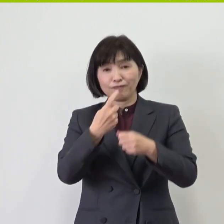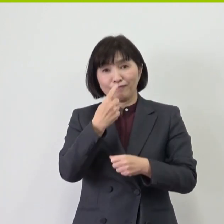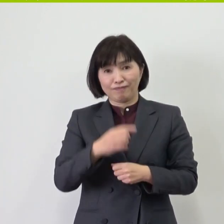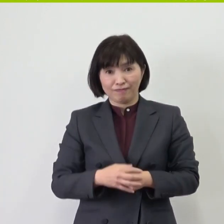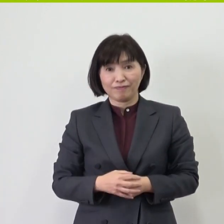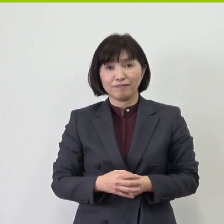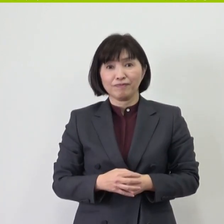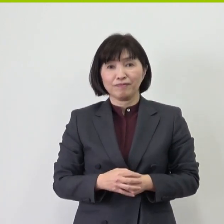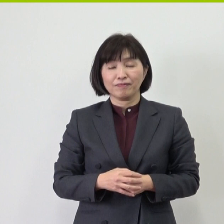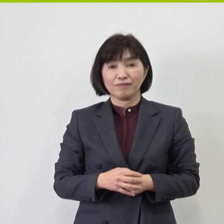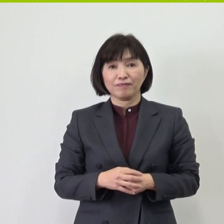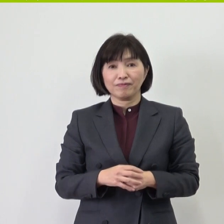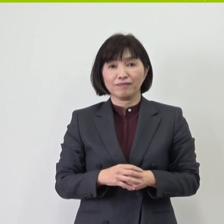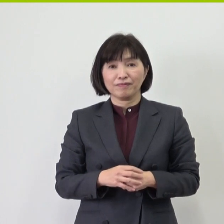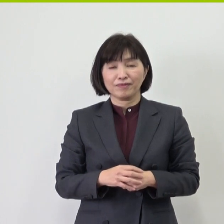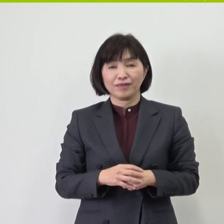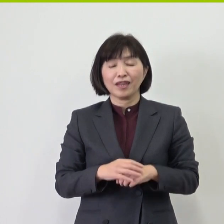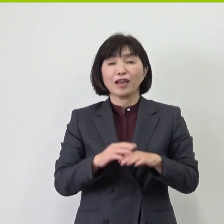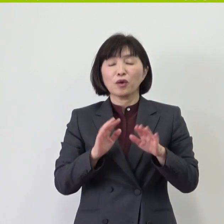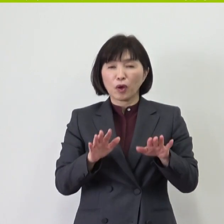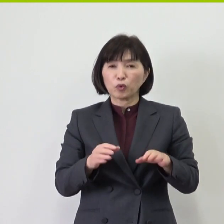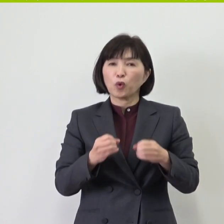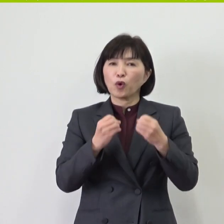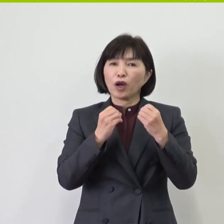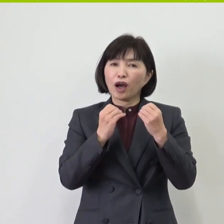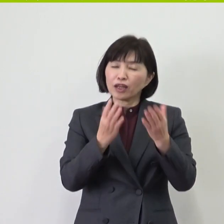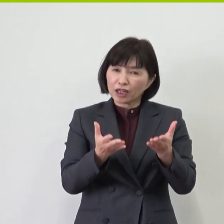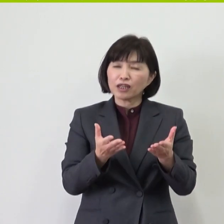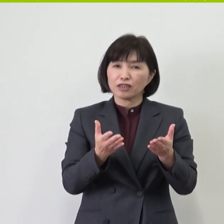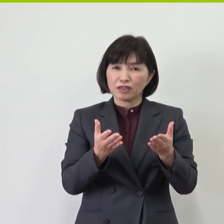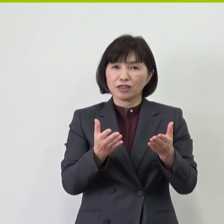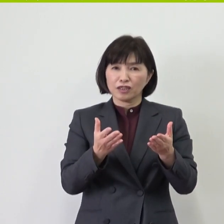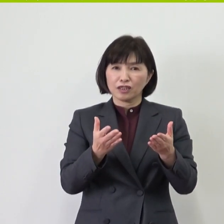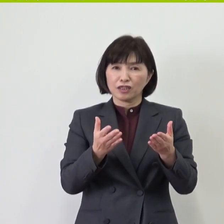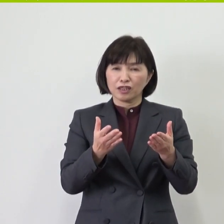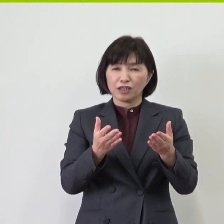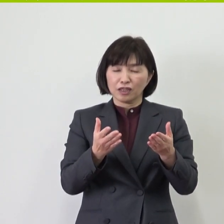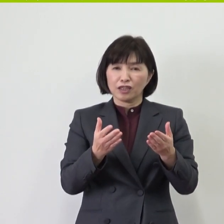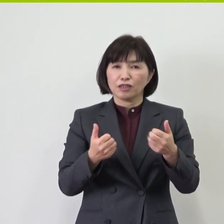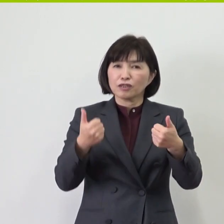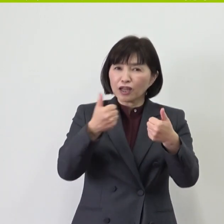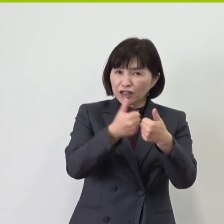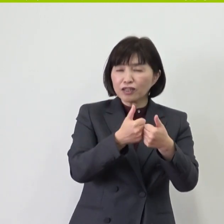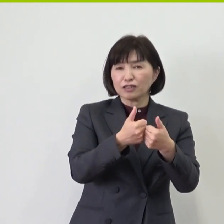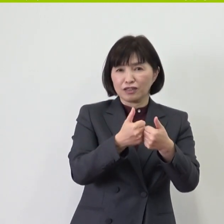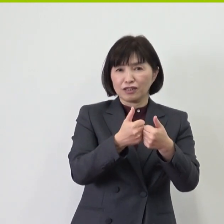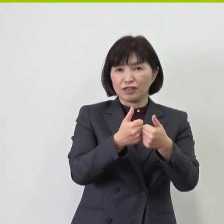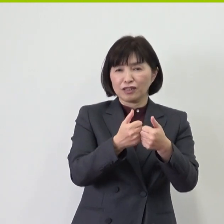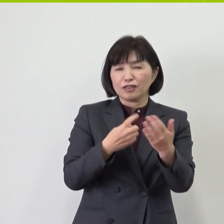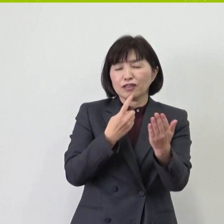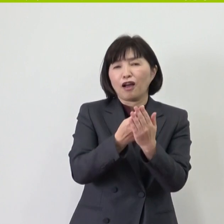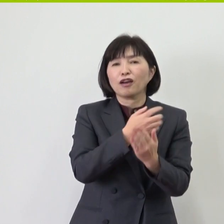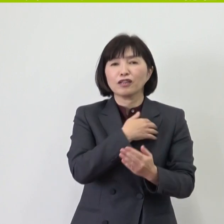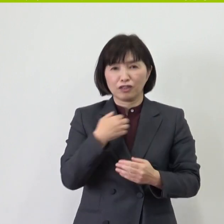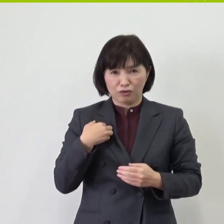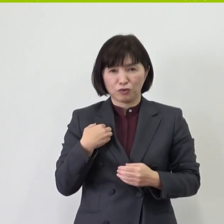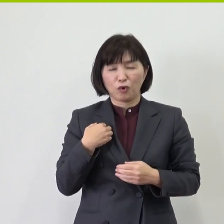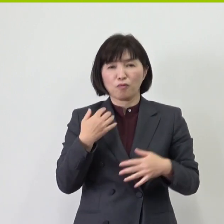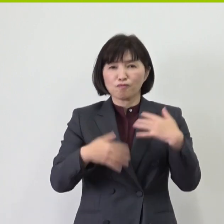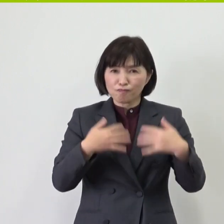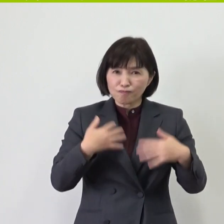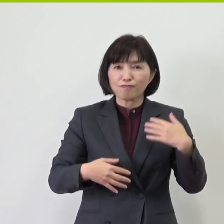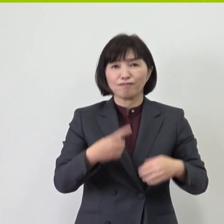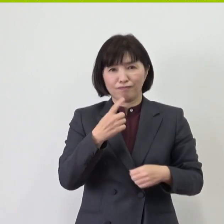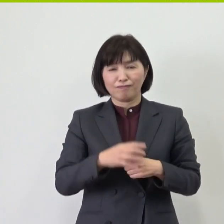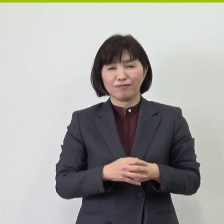ました。この度こういう新しい学校ができたということは大変心強くてですね、まあ